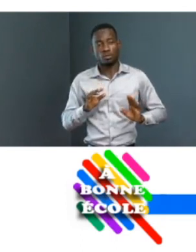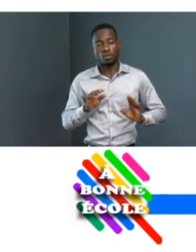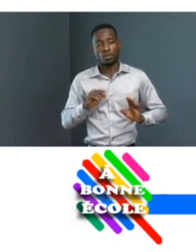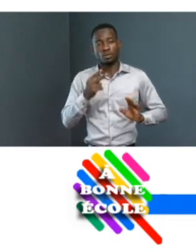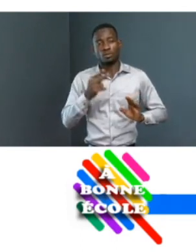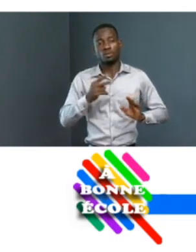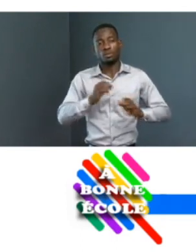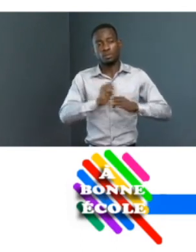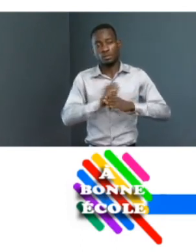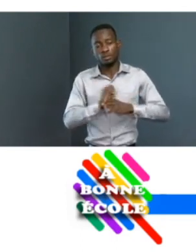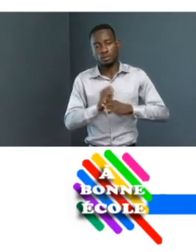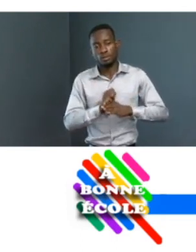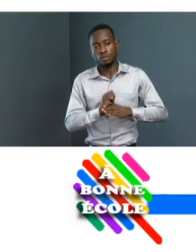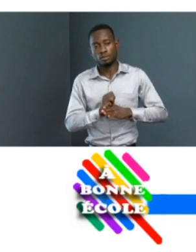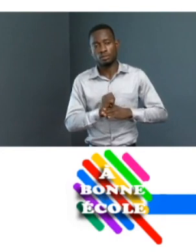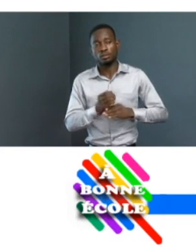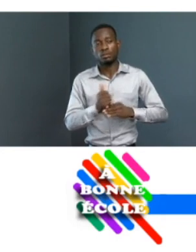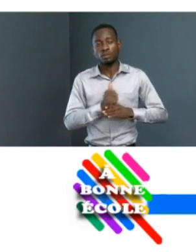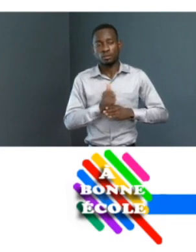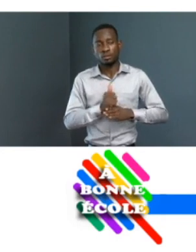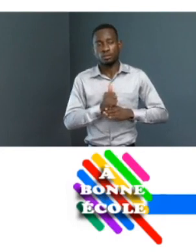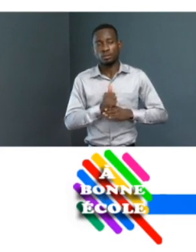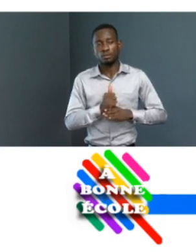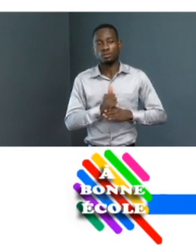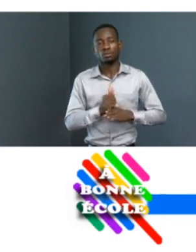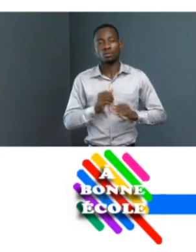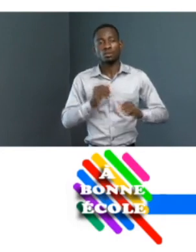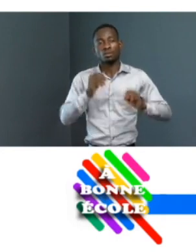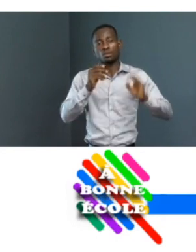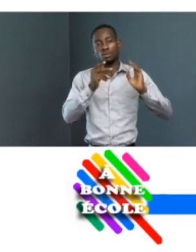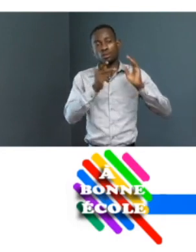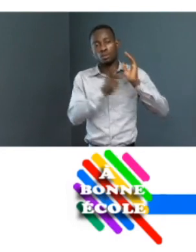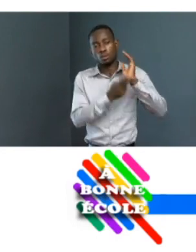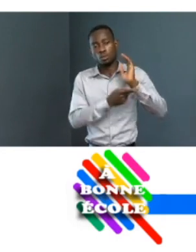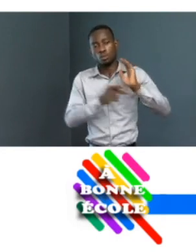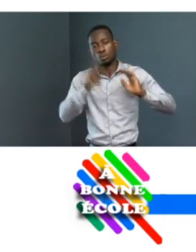Deuxième série d'exercices d'application. Kokou